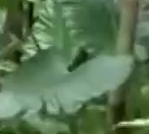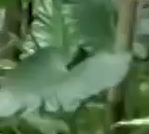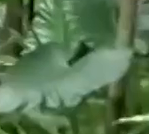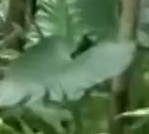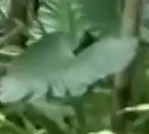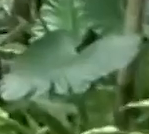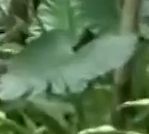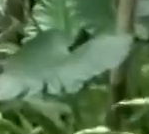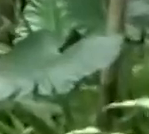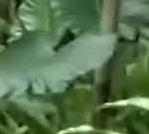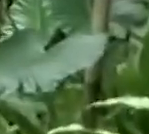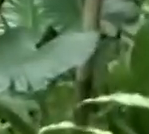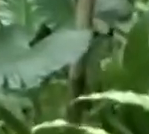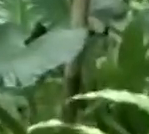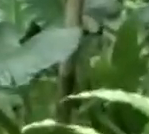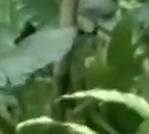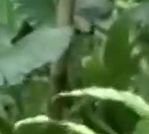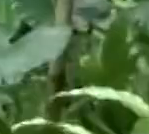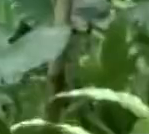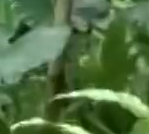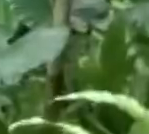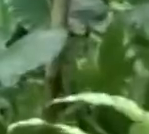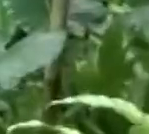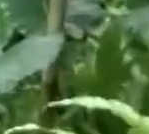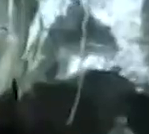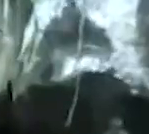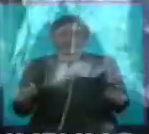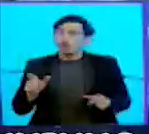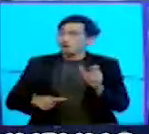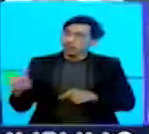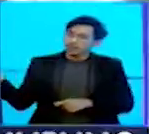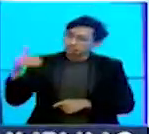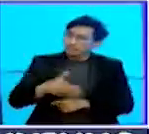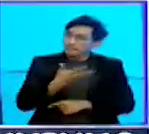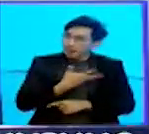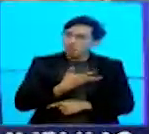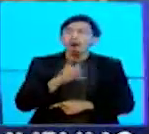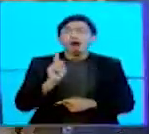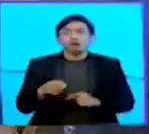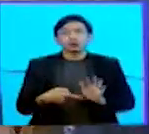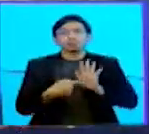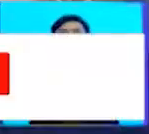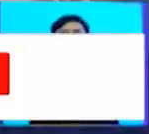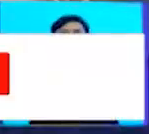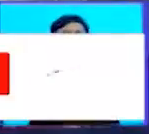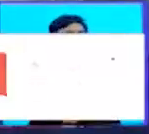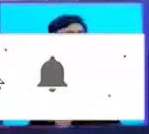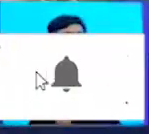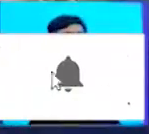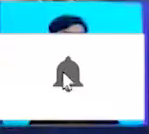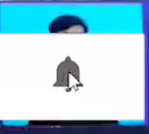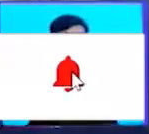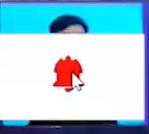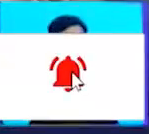untuk berkunjung ke restoran dan kafe setiap pengunjung wajib menunjukkan sertifikat vaksin hai eh misalnya sama motor hari